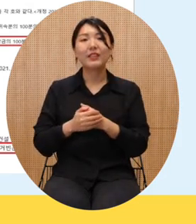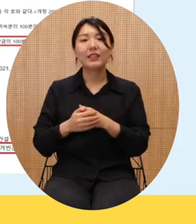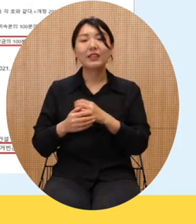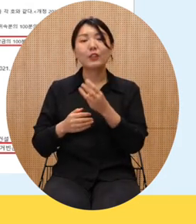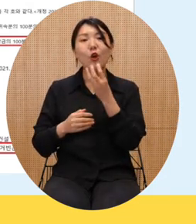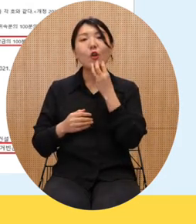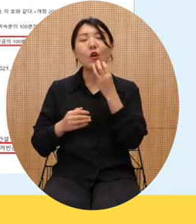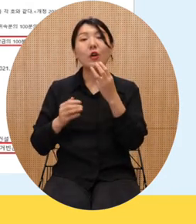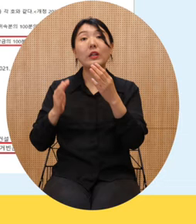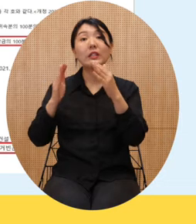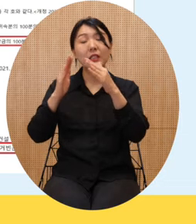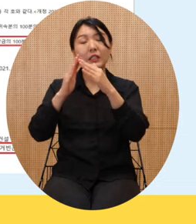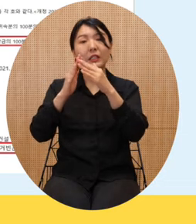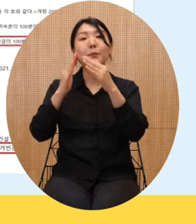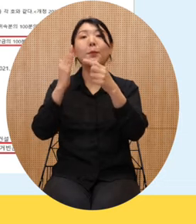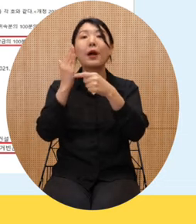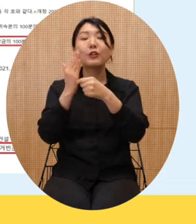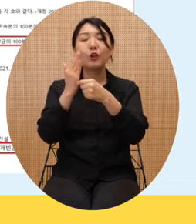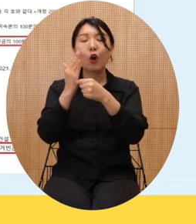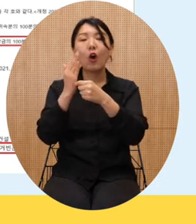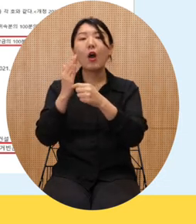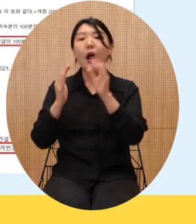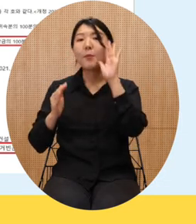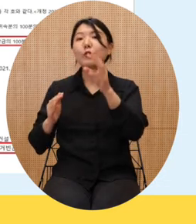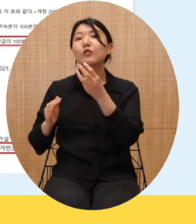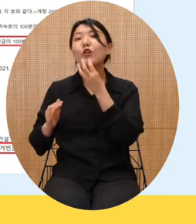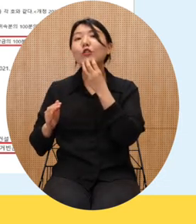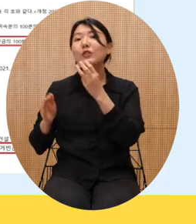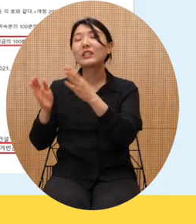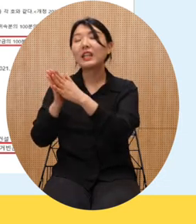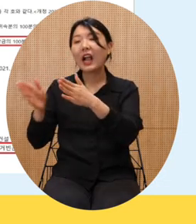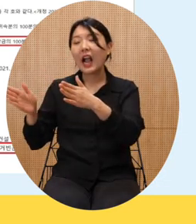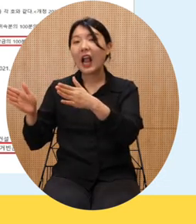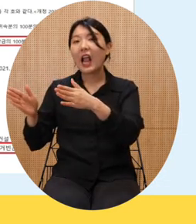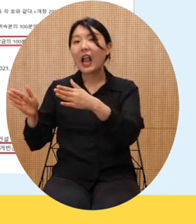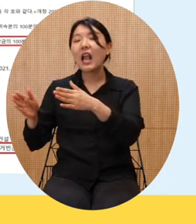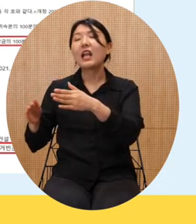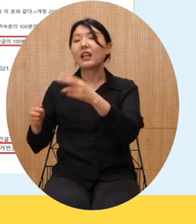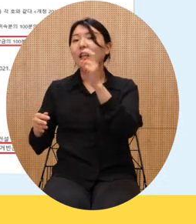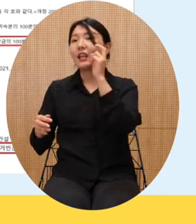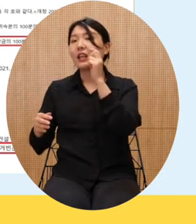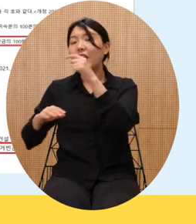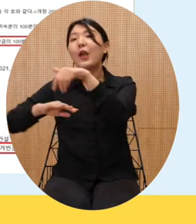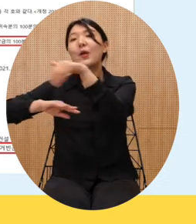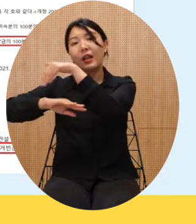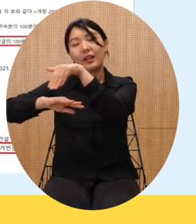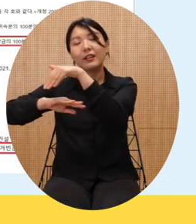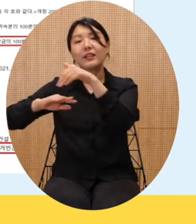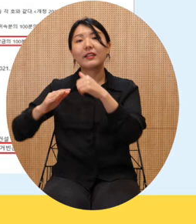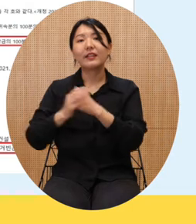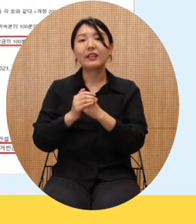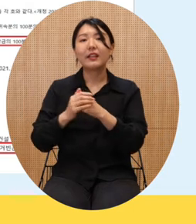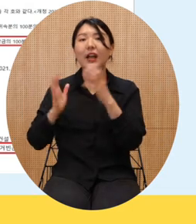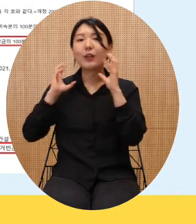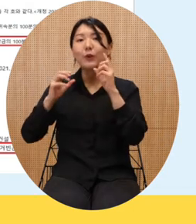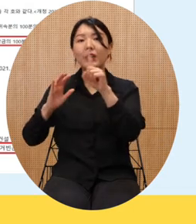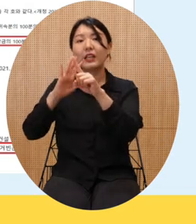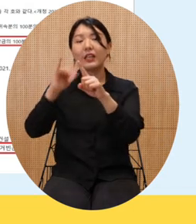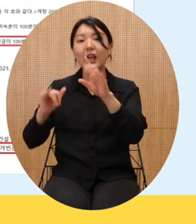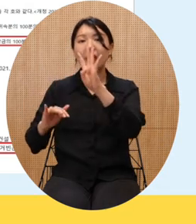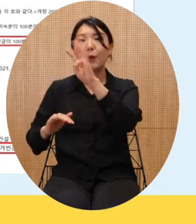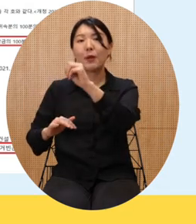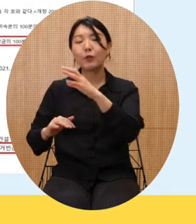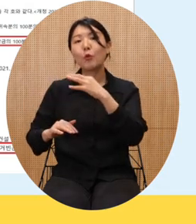바라겠습니다. 그래서 지금 아까 서울형 주택 바우처를 서울도 할 예정이다. 아직 실행은 되지 않았고